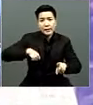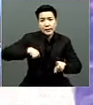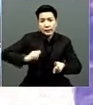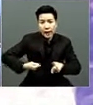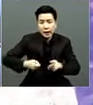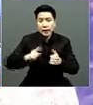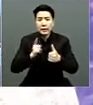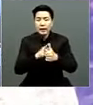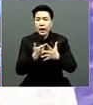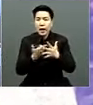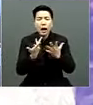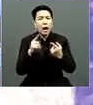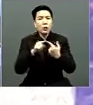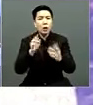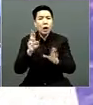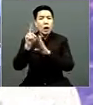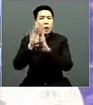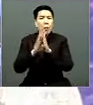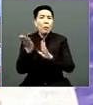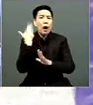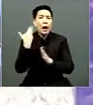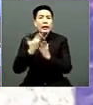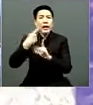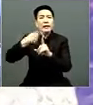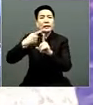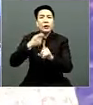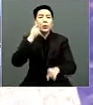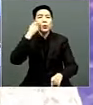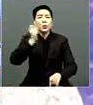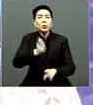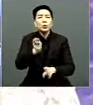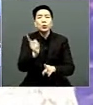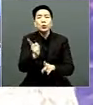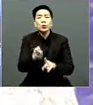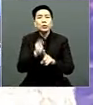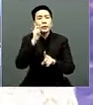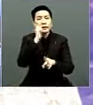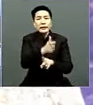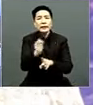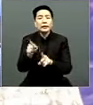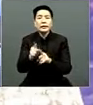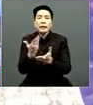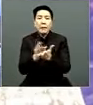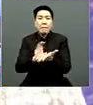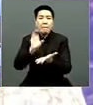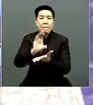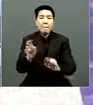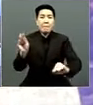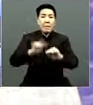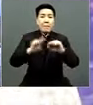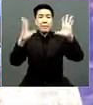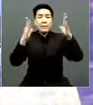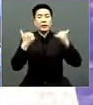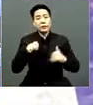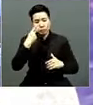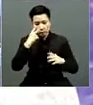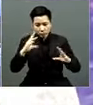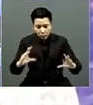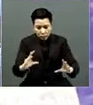ในระบบราชการเดิมก็คือเงินเดือนเจ้าหน้าที่ของรัฐอยู่แล้วไม่ต้องมีงบประมาณเพิ่มเราจะได้